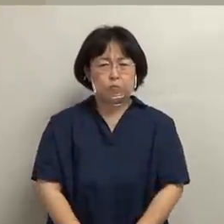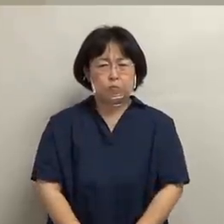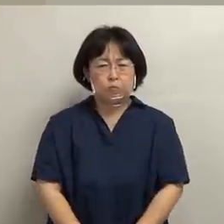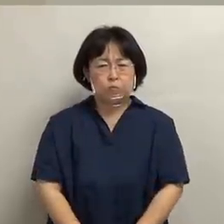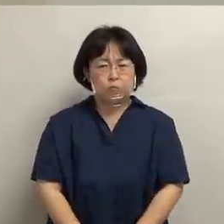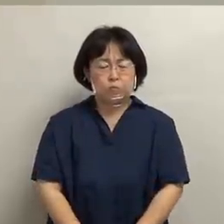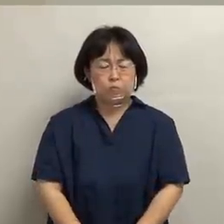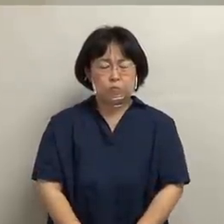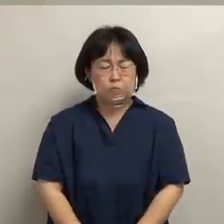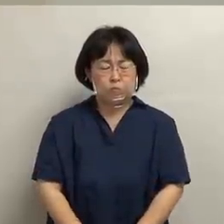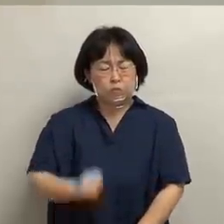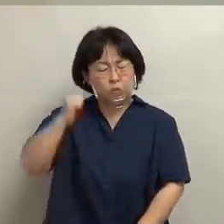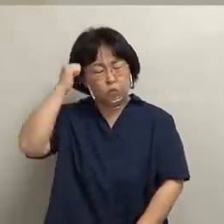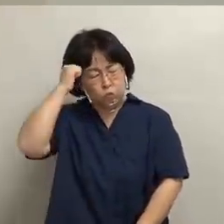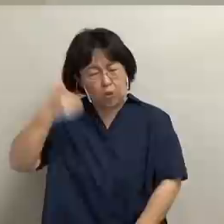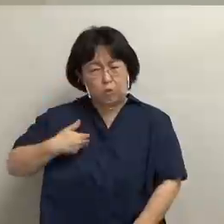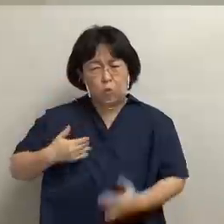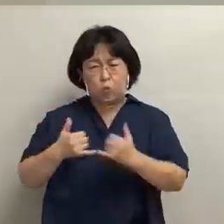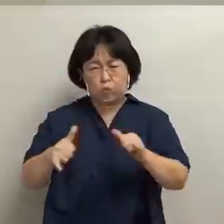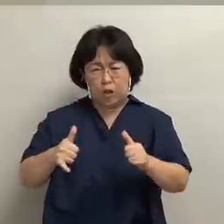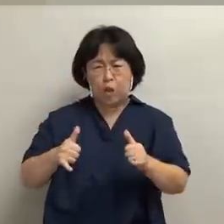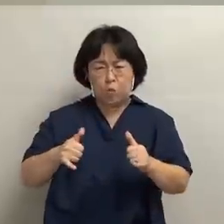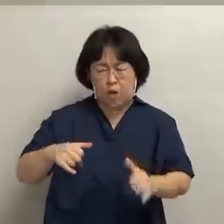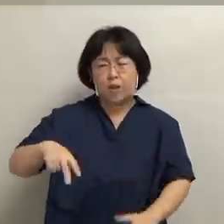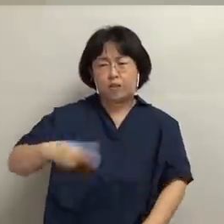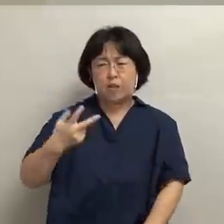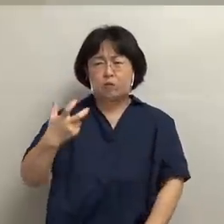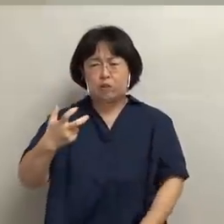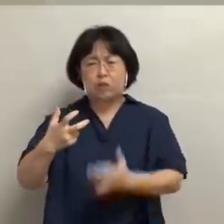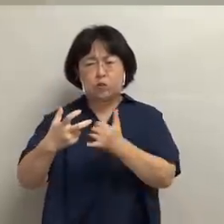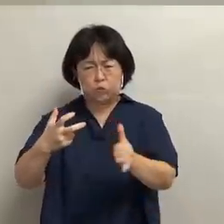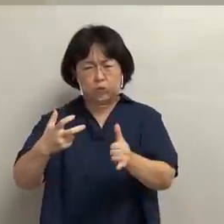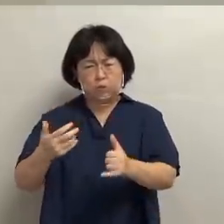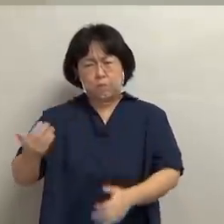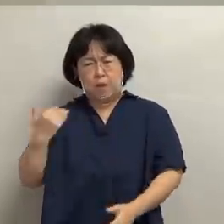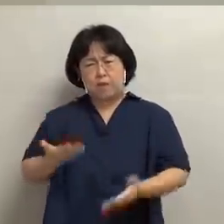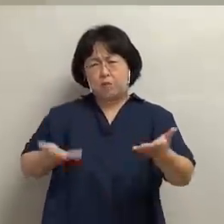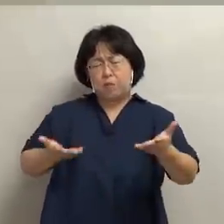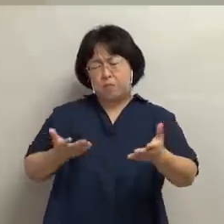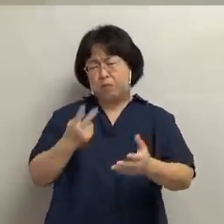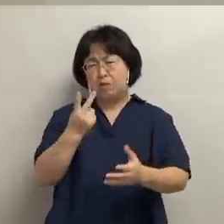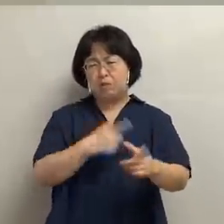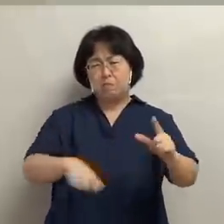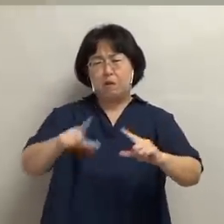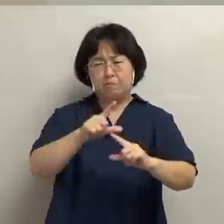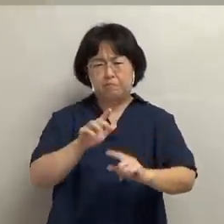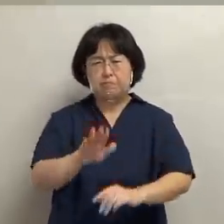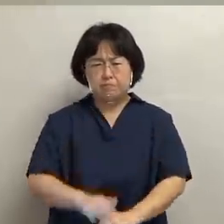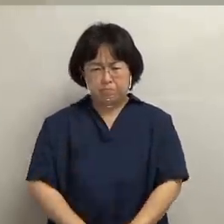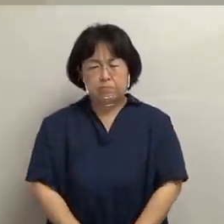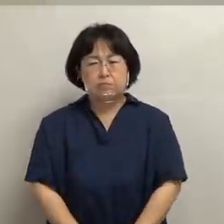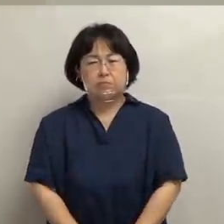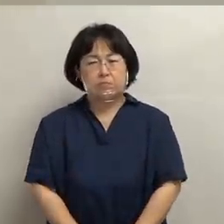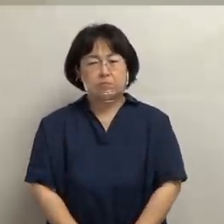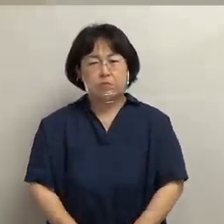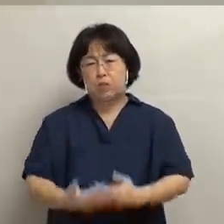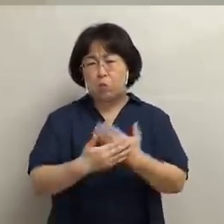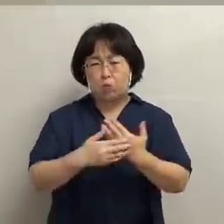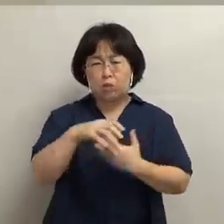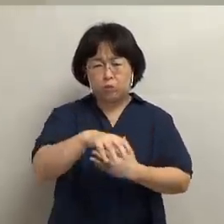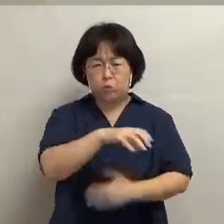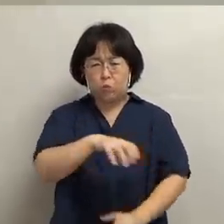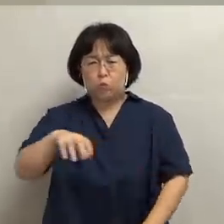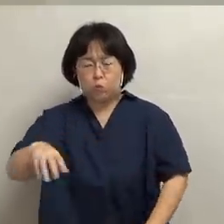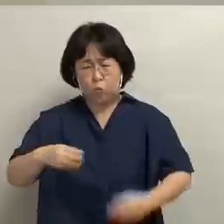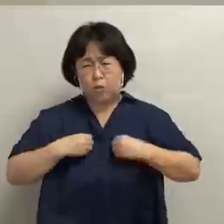20710人ということでこれもせ前回力比べて倍以上になっていますついて保健所ごとの感染者数についてもご説明